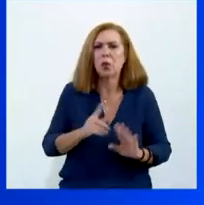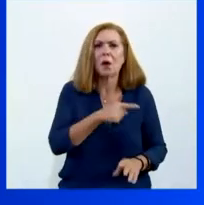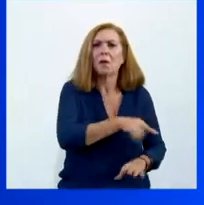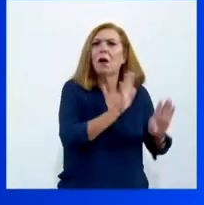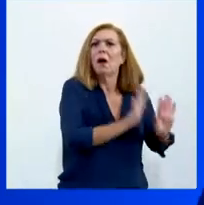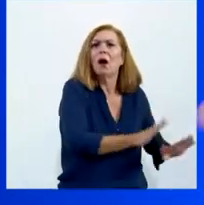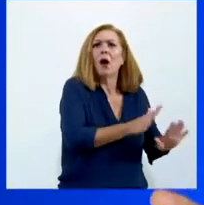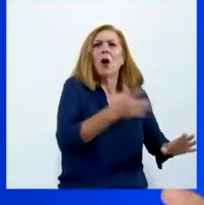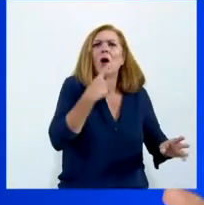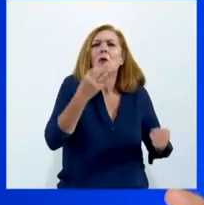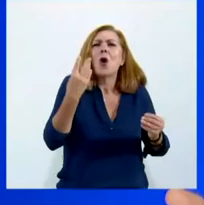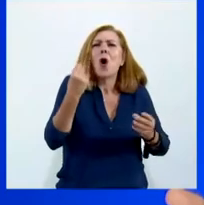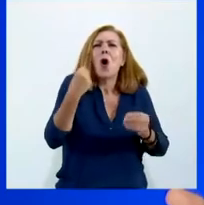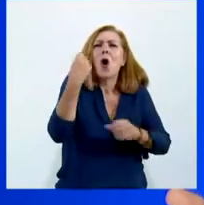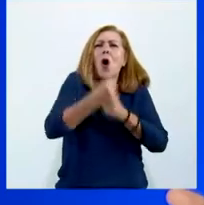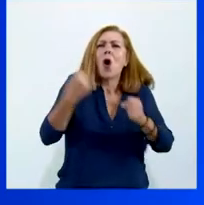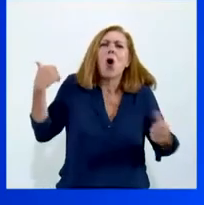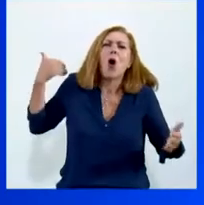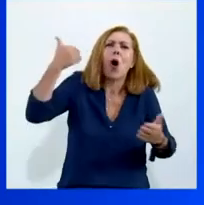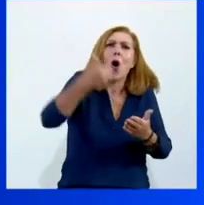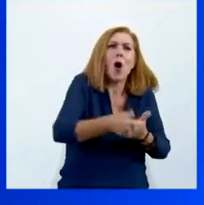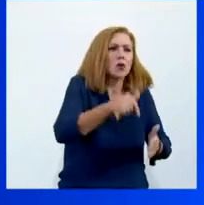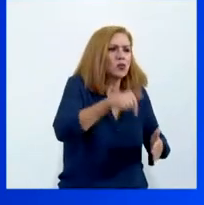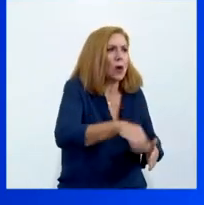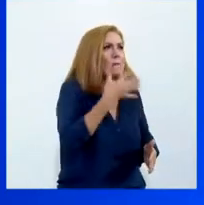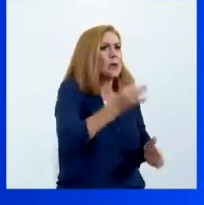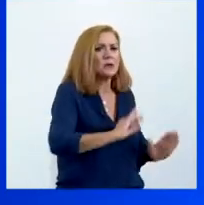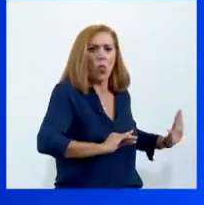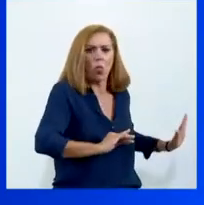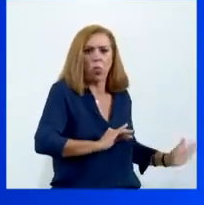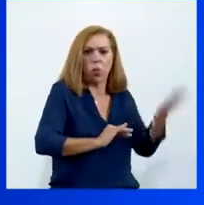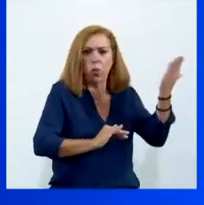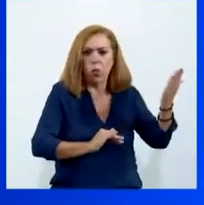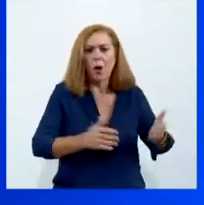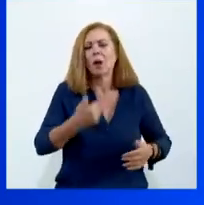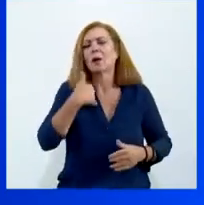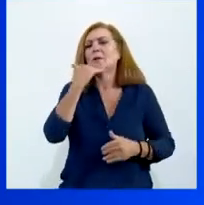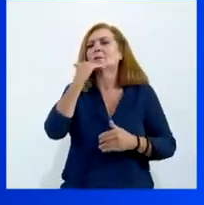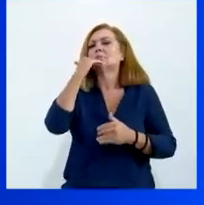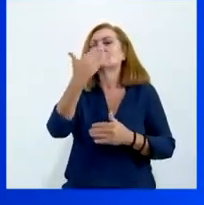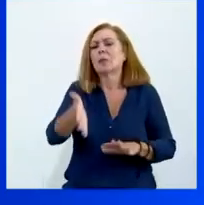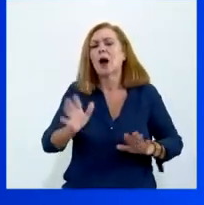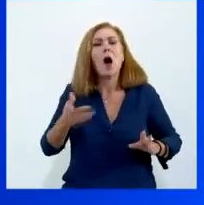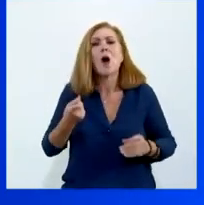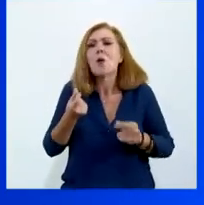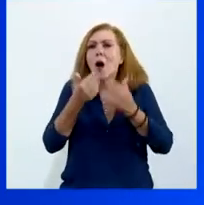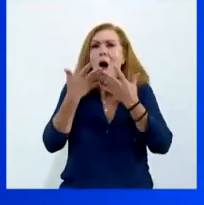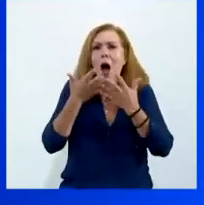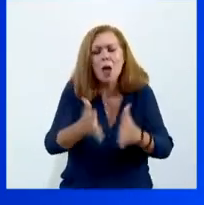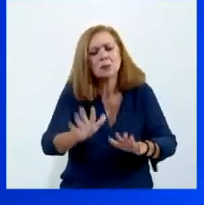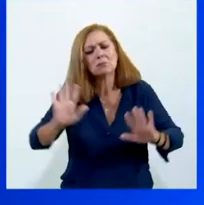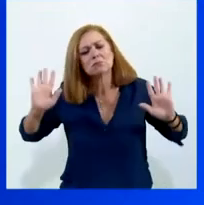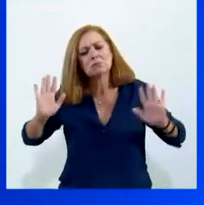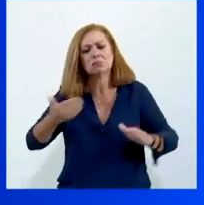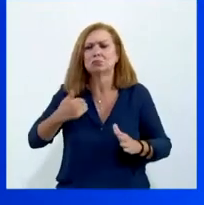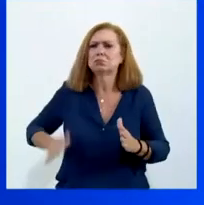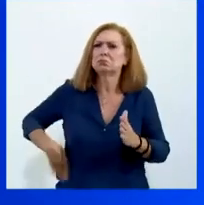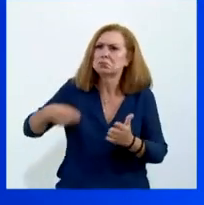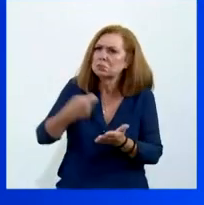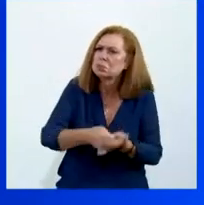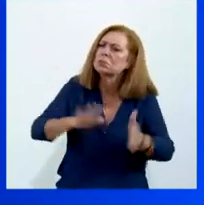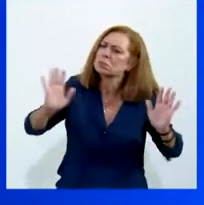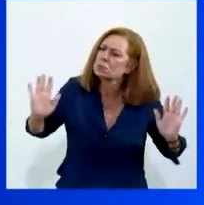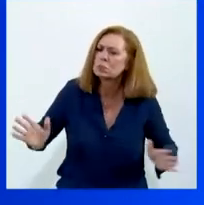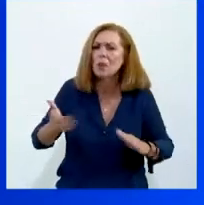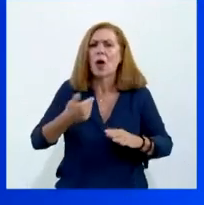να πει στον άλλον θα αφήσει το ασχέτως κόστους. Και αν υποθέταμε ότι μπορούμε να καλύψουμε εμείς το κόστος, δεν είναι μια απλή συζήτηση να πει στον